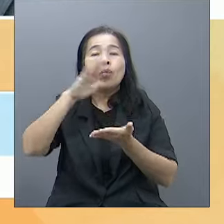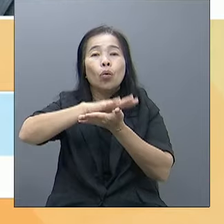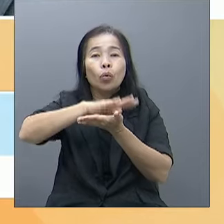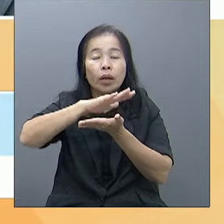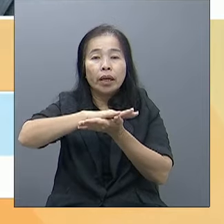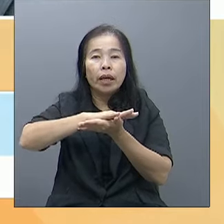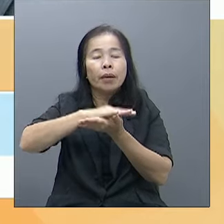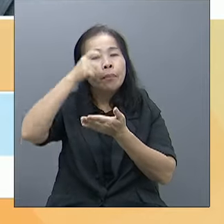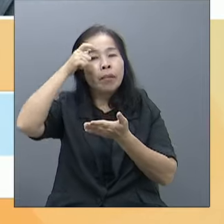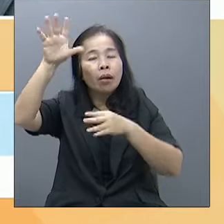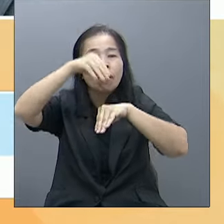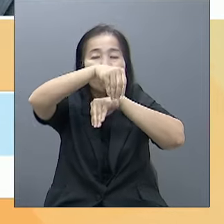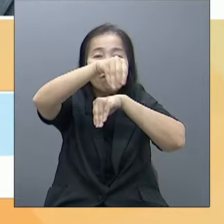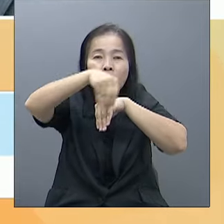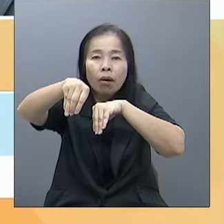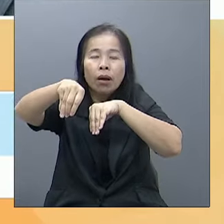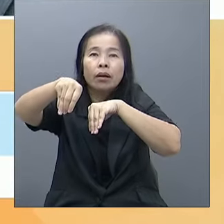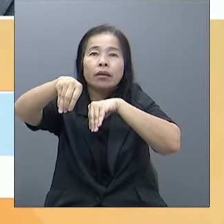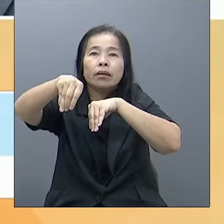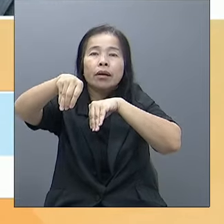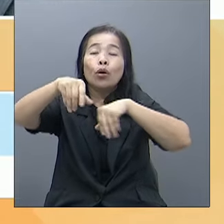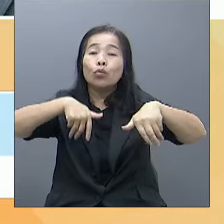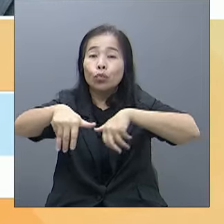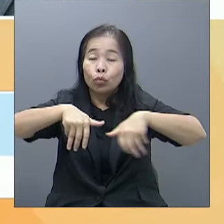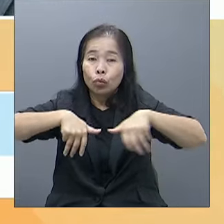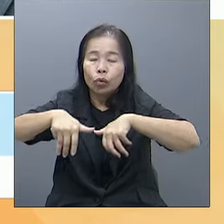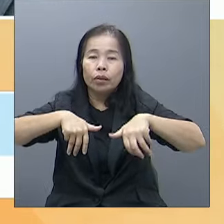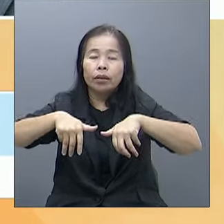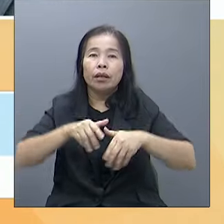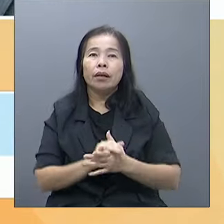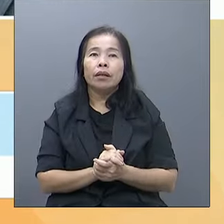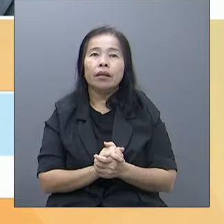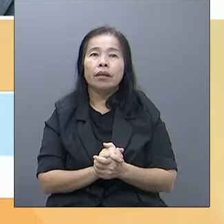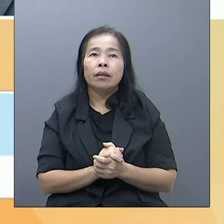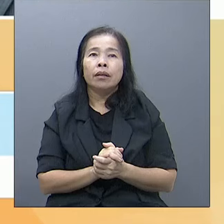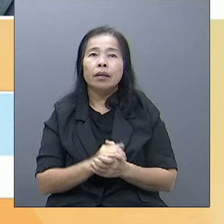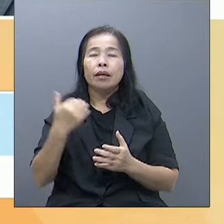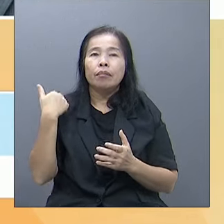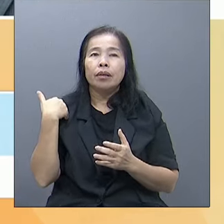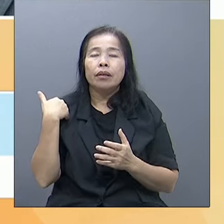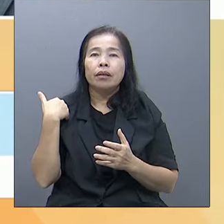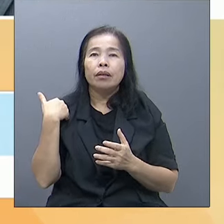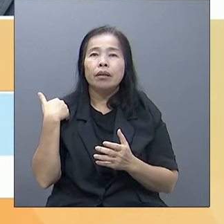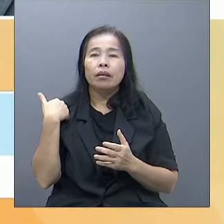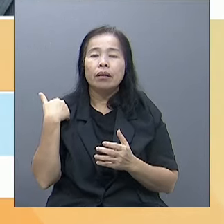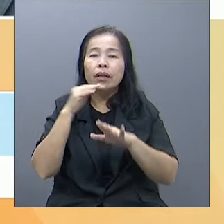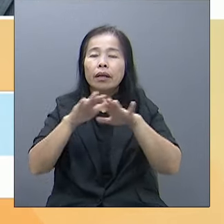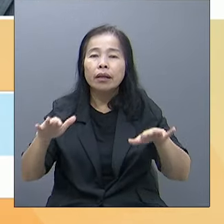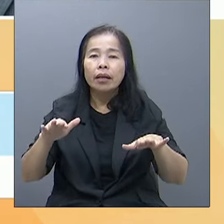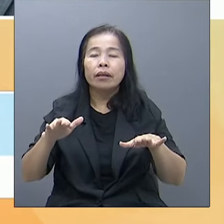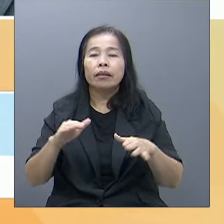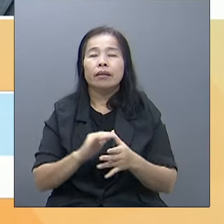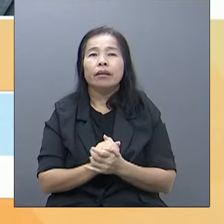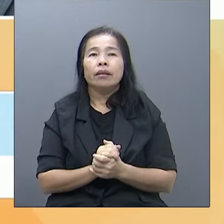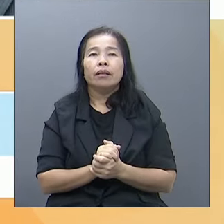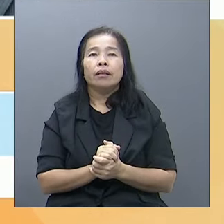างไกลนะครับที่จะให้ชุมชนเนี่ยเขาเข้ามาเรียนโรงเรียนในลักษณะโรงเรียนขยายโอกาสได้เนี่ยมี